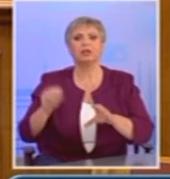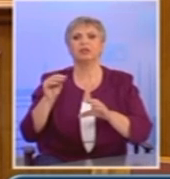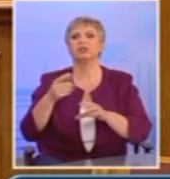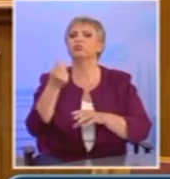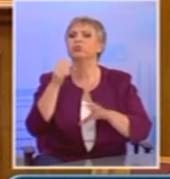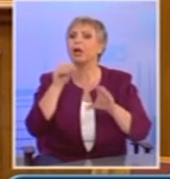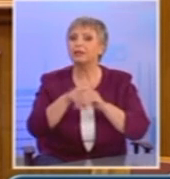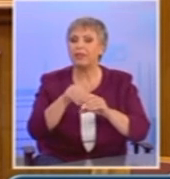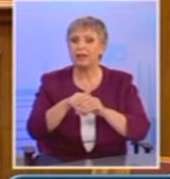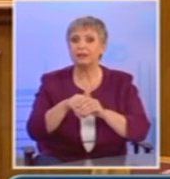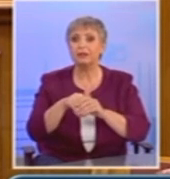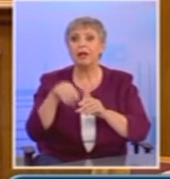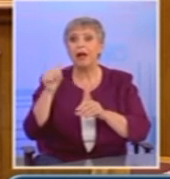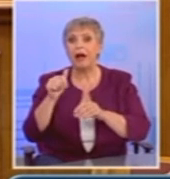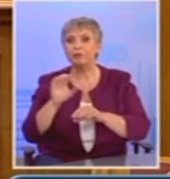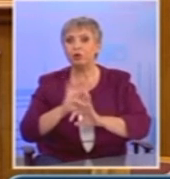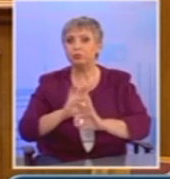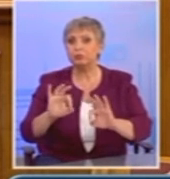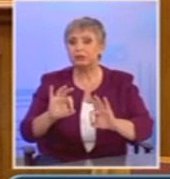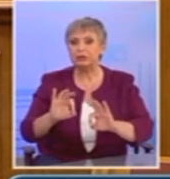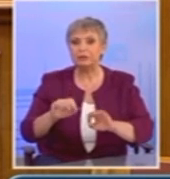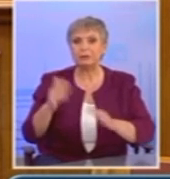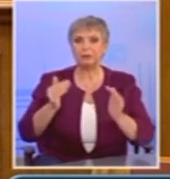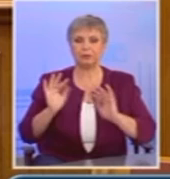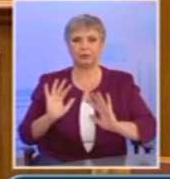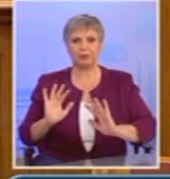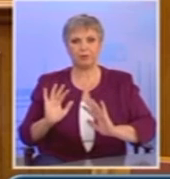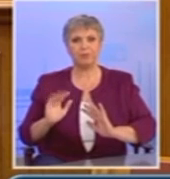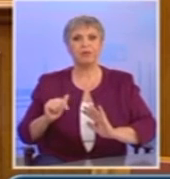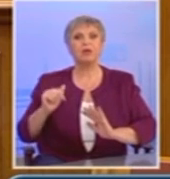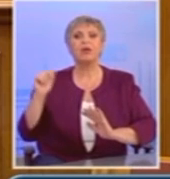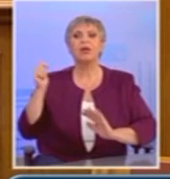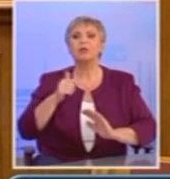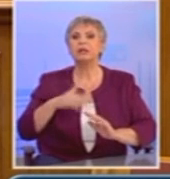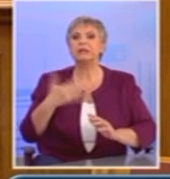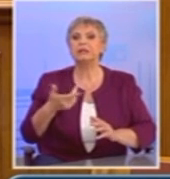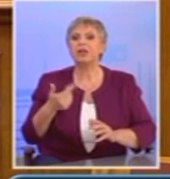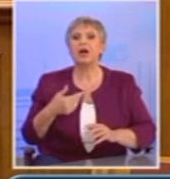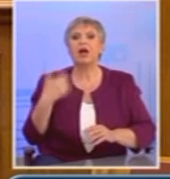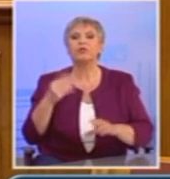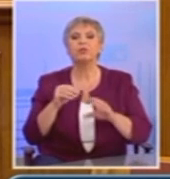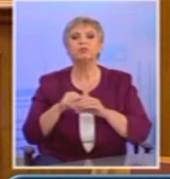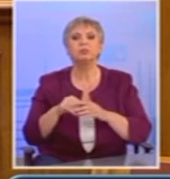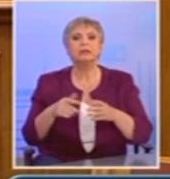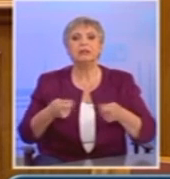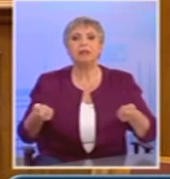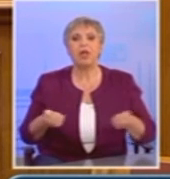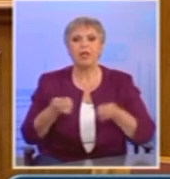Οι επιχειρήσεις και οι εργαζόμενοι στον ιδιωτικό τομέα βρίσκονται εντελώς στον αέρα, στα πρόθυρα της